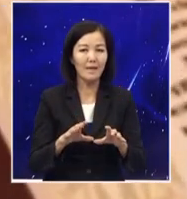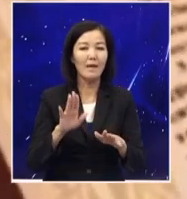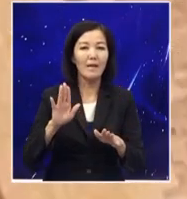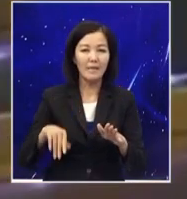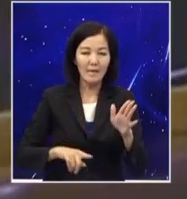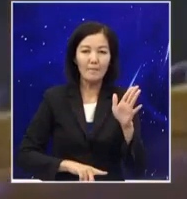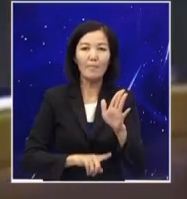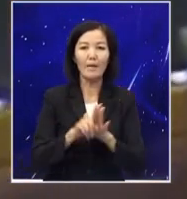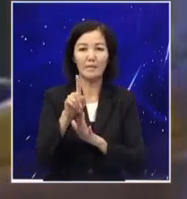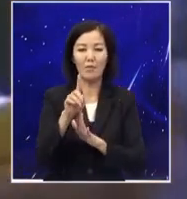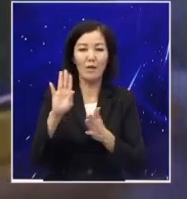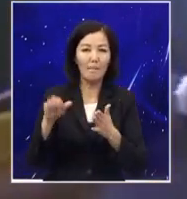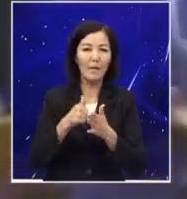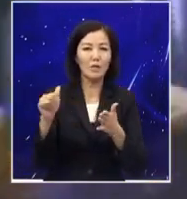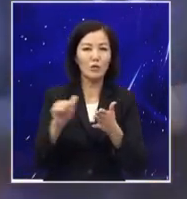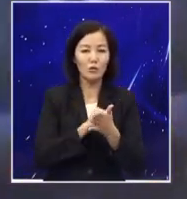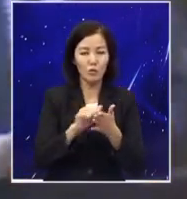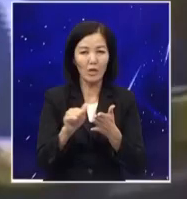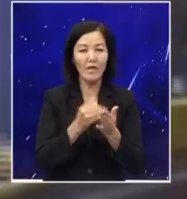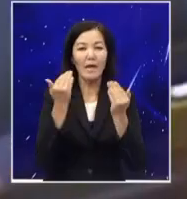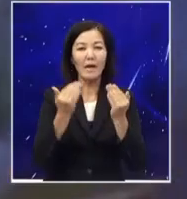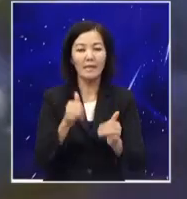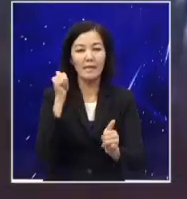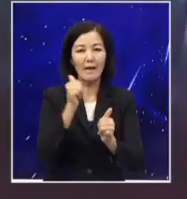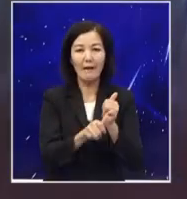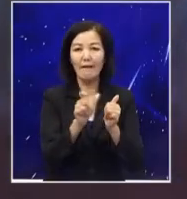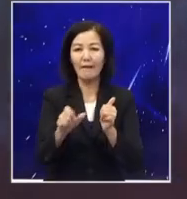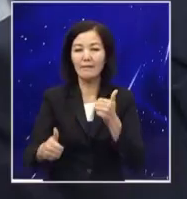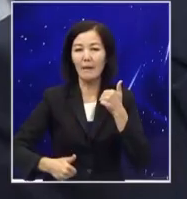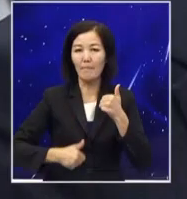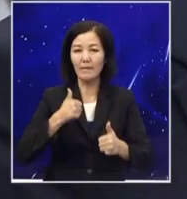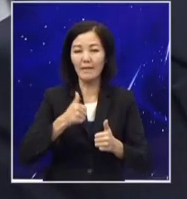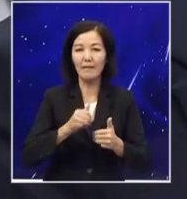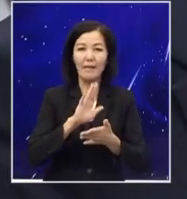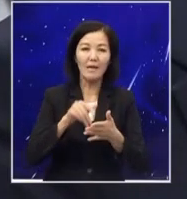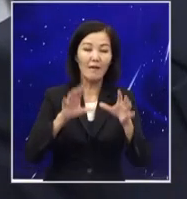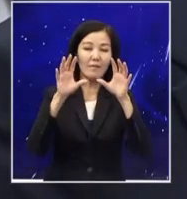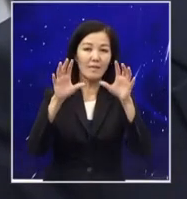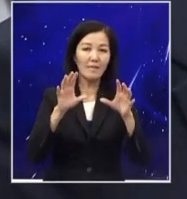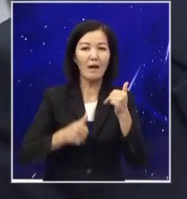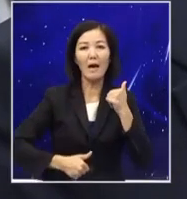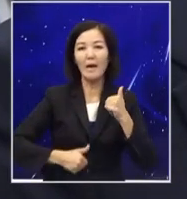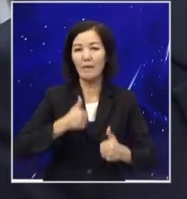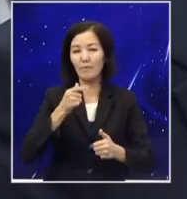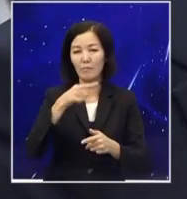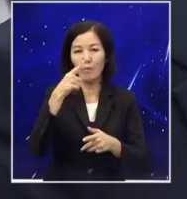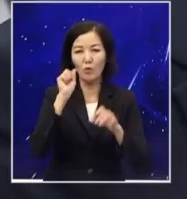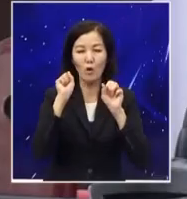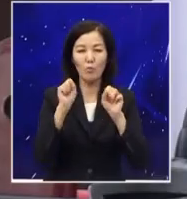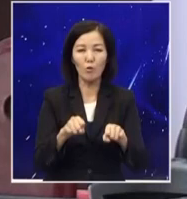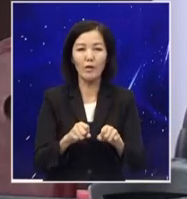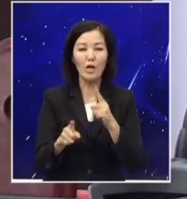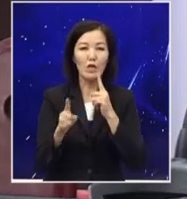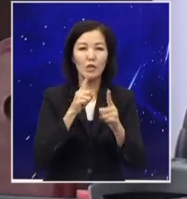бастау алған басты құжат. Бүгінде онымен әр қазақ баласы мақтанады. Атазаңым айбыным деп мақтанышпен айтады. Жиында